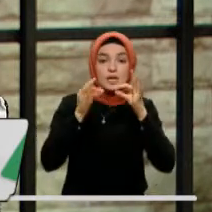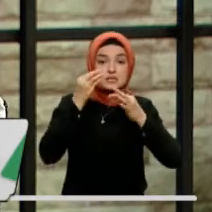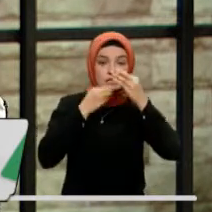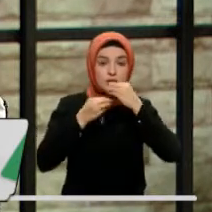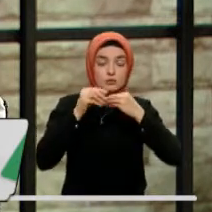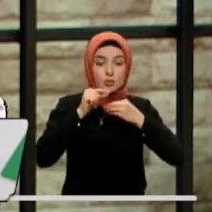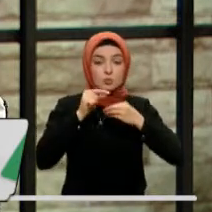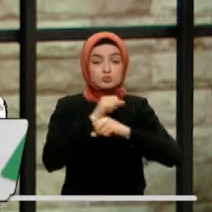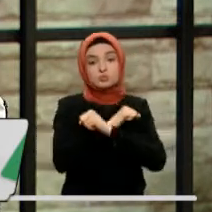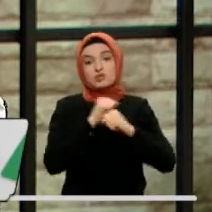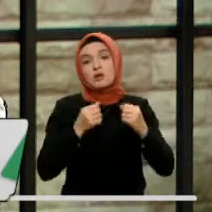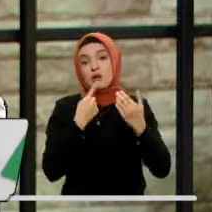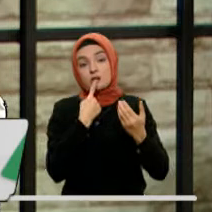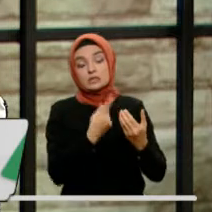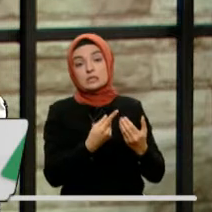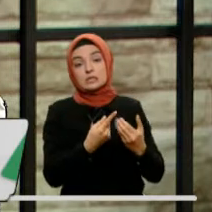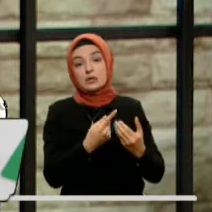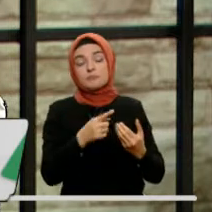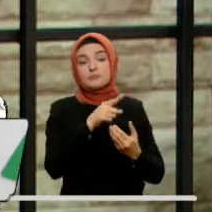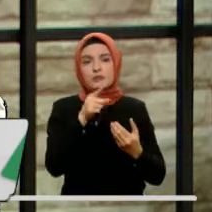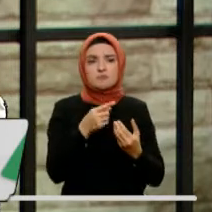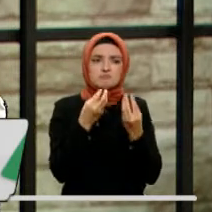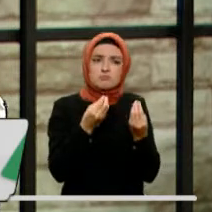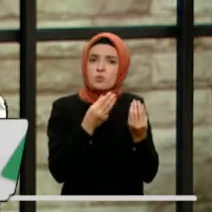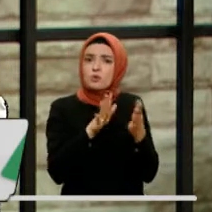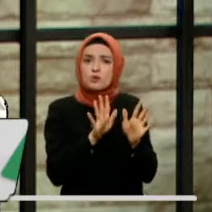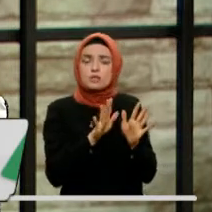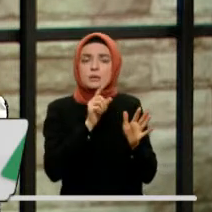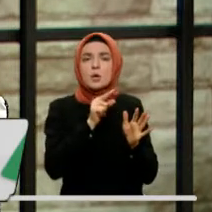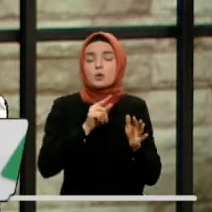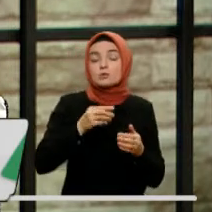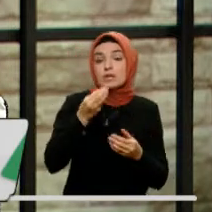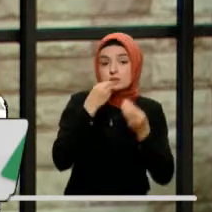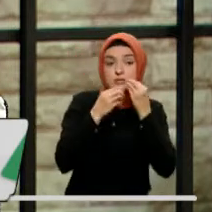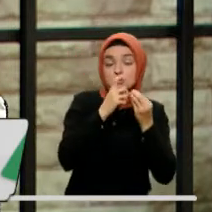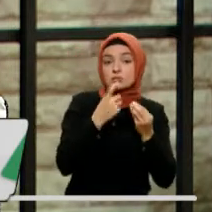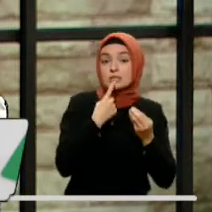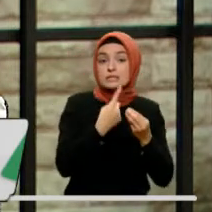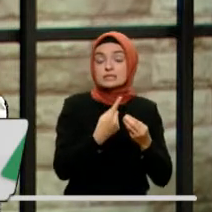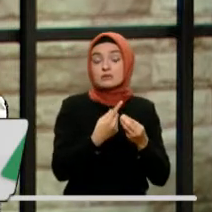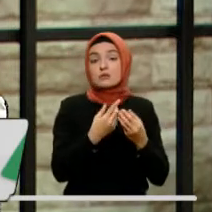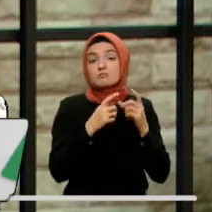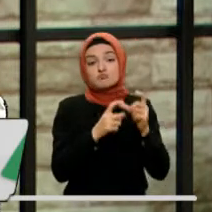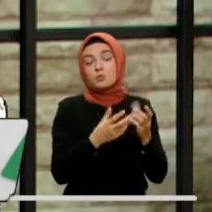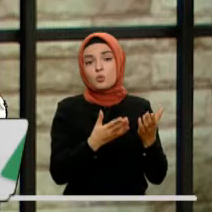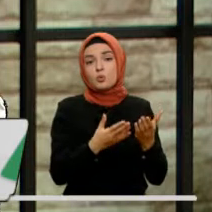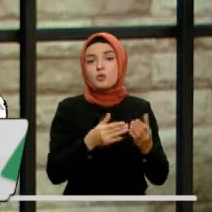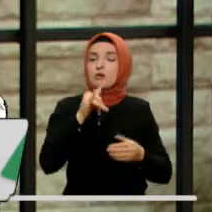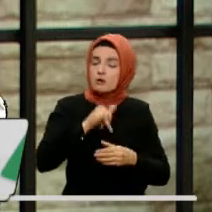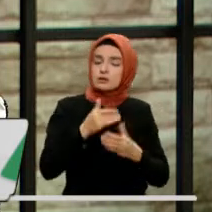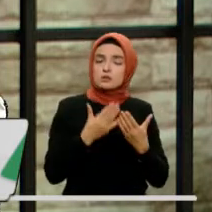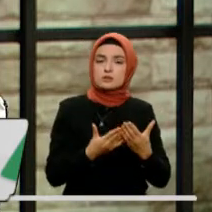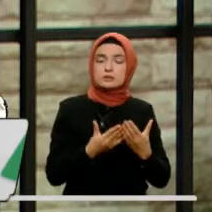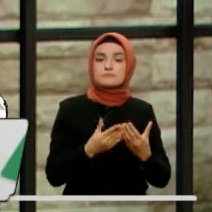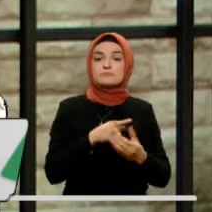çok zararlı. Yani sizce mantıklı mı bir çocuk olarak, o zaman sen ne yiyorsun diye düz mantıklı bir soru sorabilir. Haklıdır da.